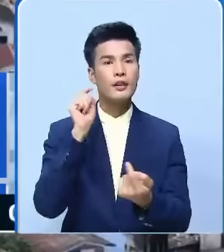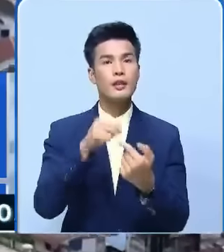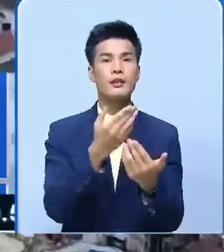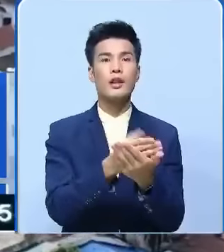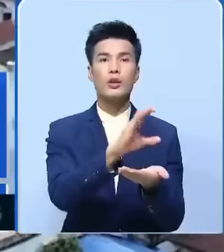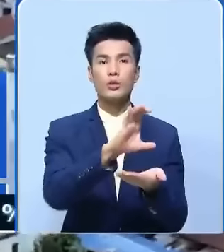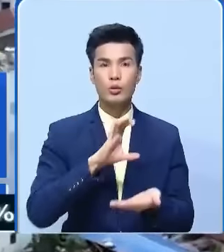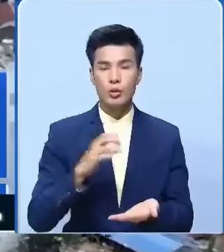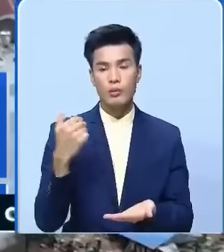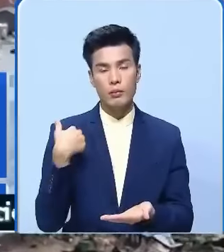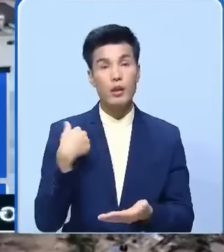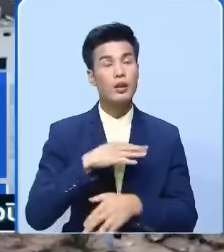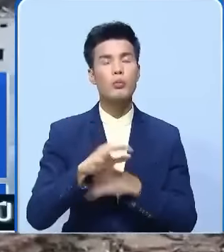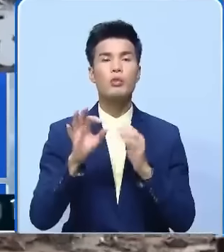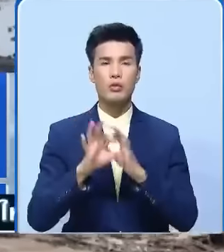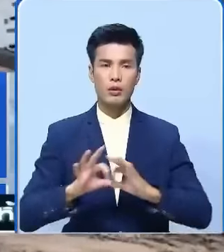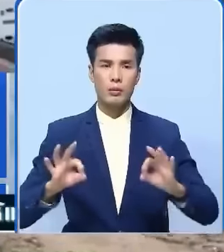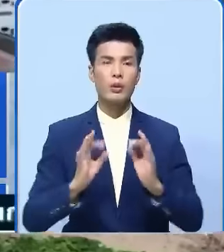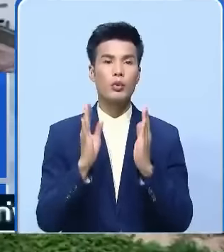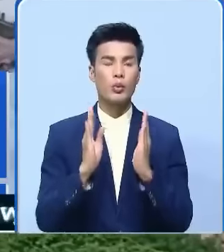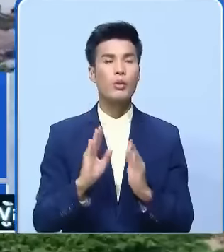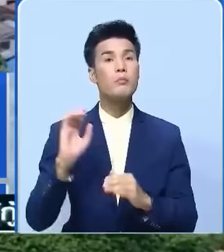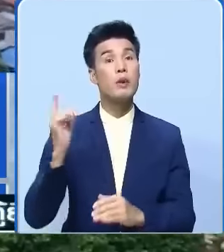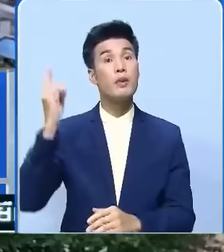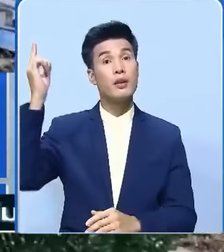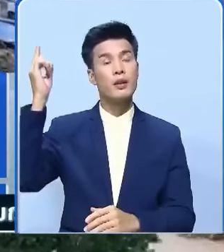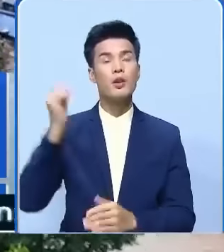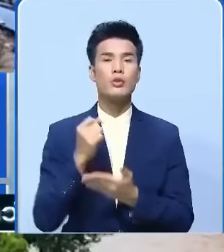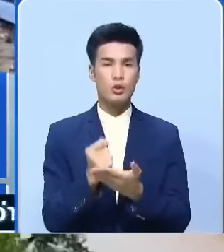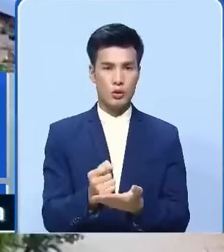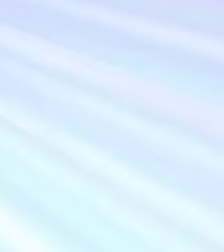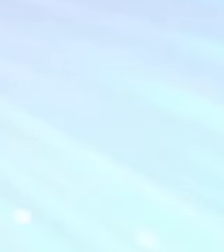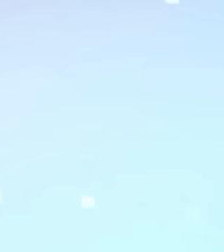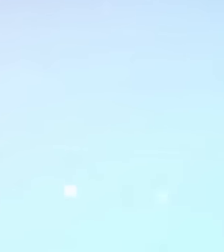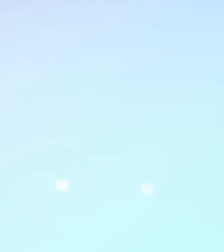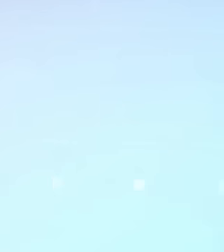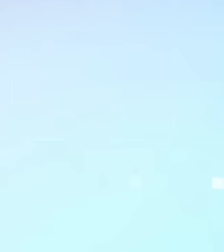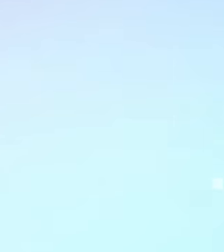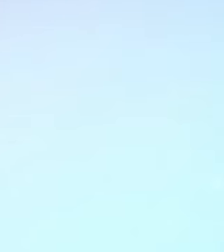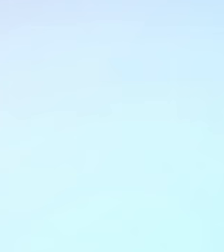นซึ่งทั้งหมดทั้งมวลนี่มีความสำคัญกับผู้ประกอบการใหม่ทั้งนั้นเลยช่วยเหลือกันไปนะครับ